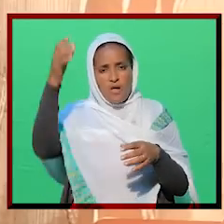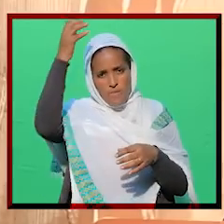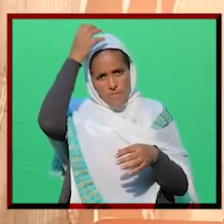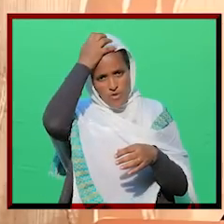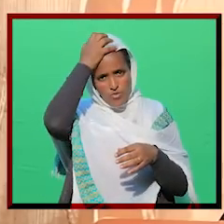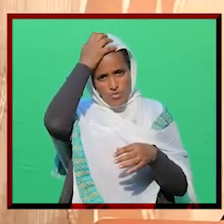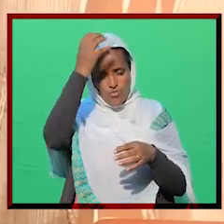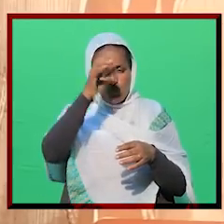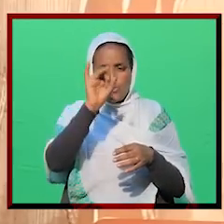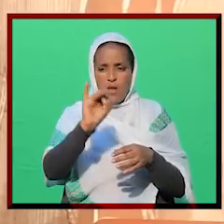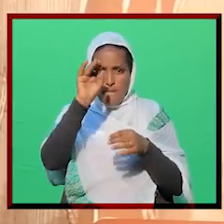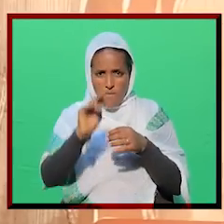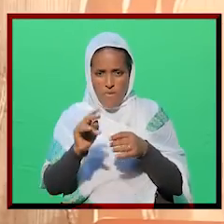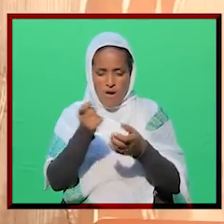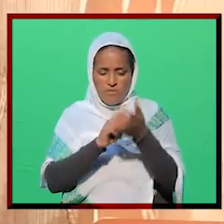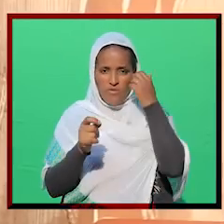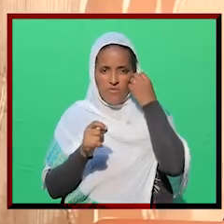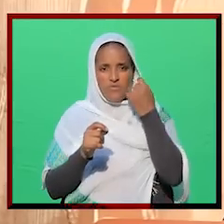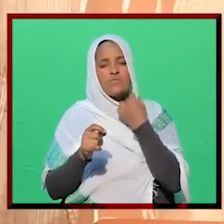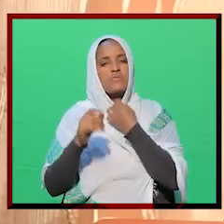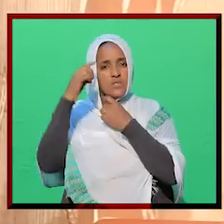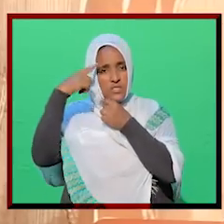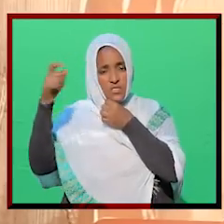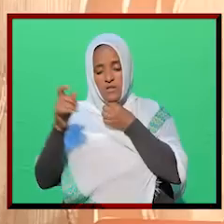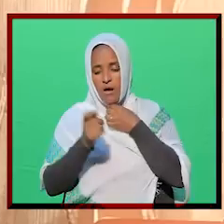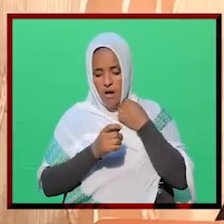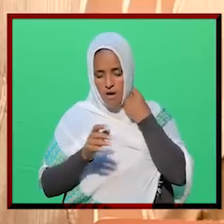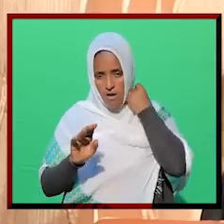መንግስቱ ለማ በጻፉት መጽሐፍ ያለቃ ለማ ትዝታ መጽሐፍ ላይ